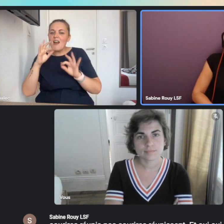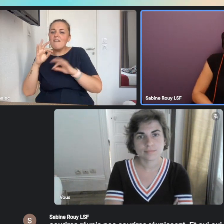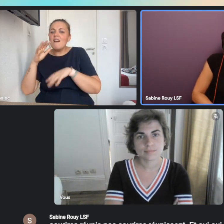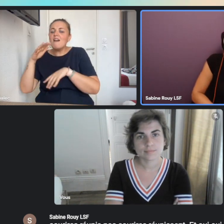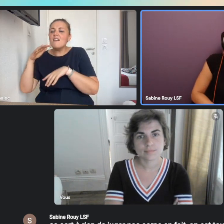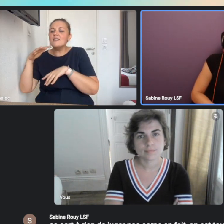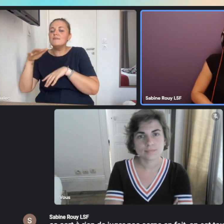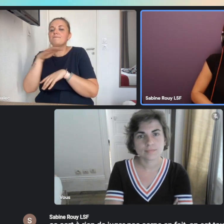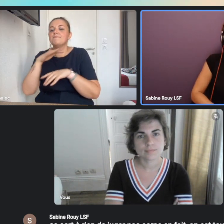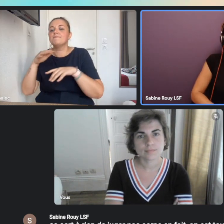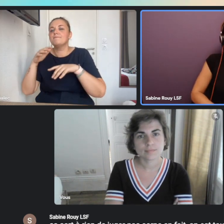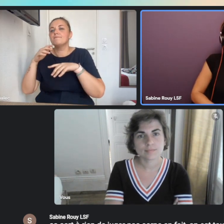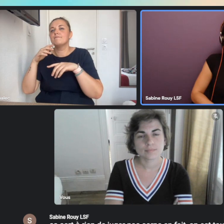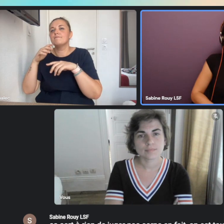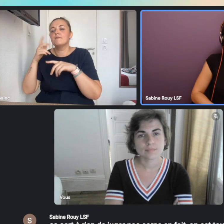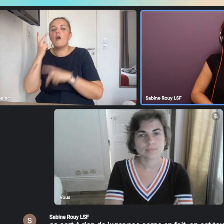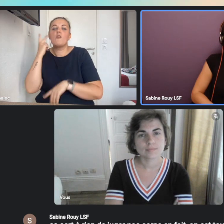j'avais remarqué aussi qu'en plus,